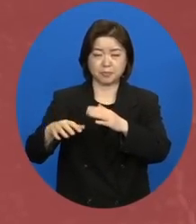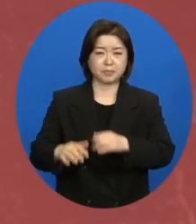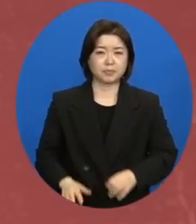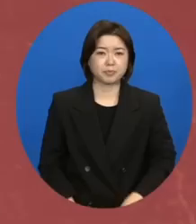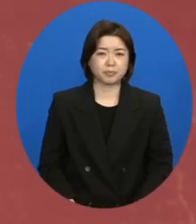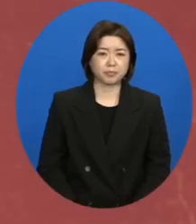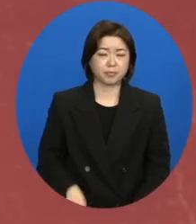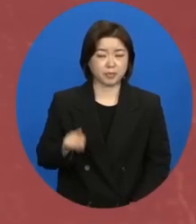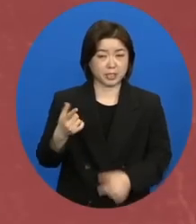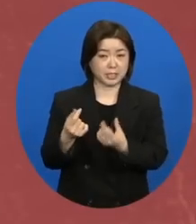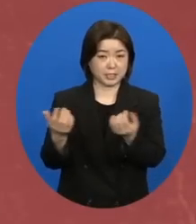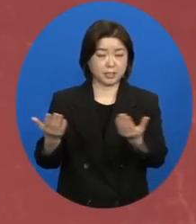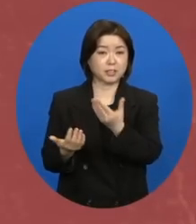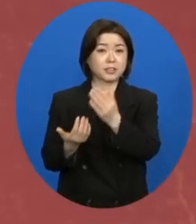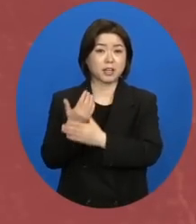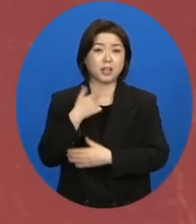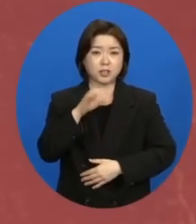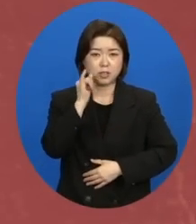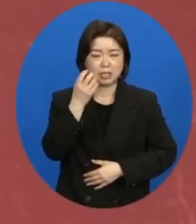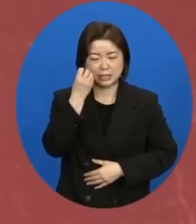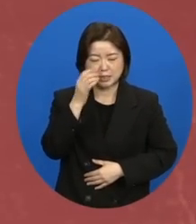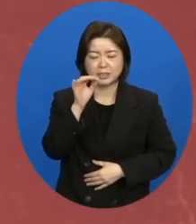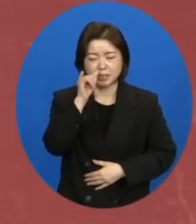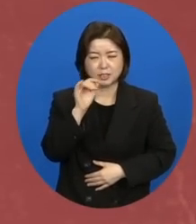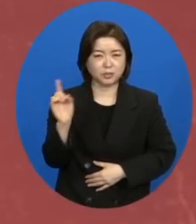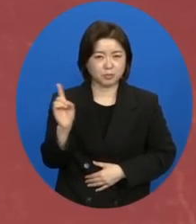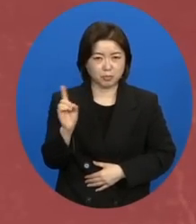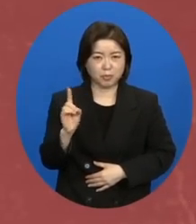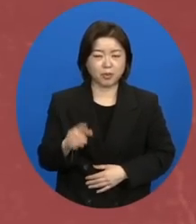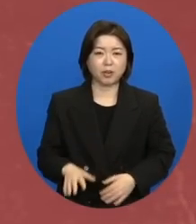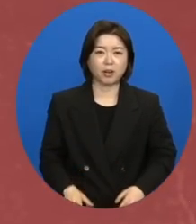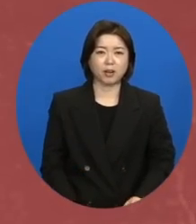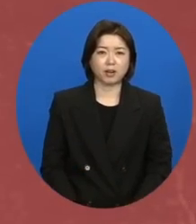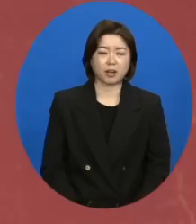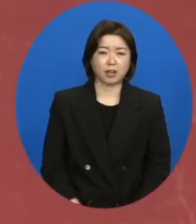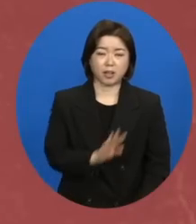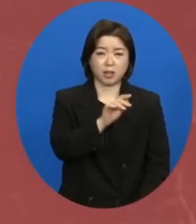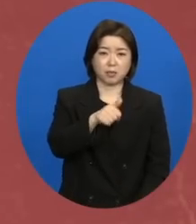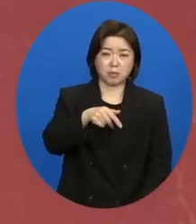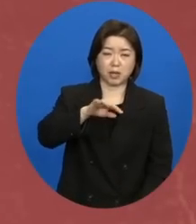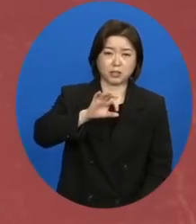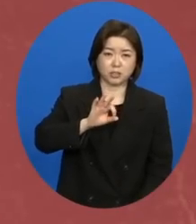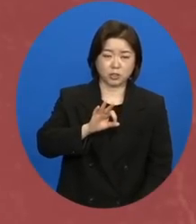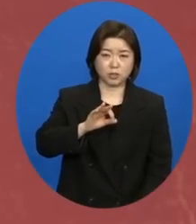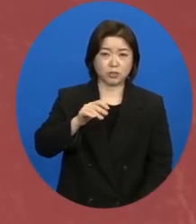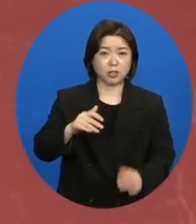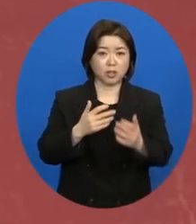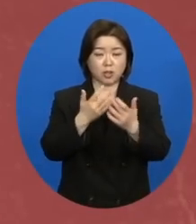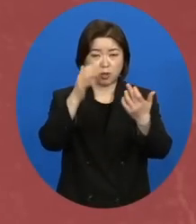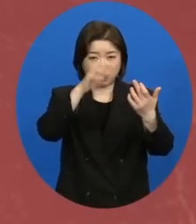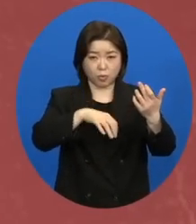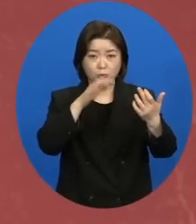그런 일도 있나 봐요. 신기한 일이죠. 박천광산이라는 광산인데